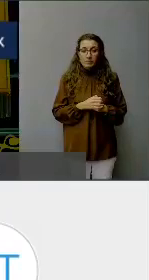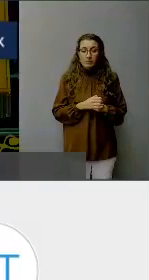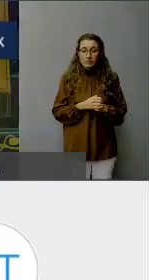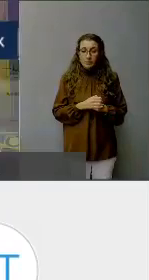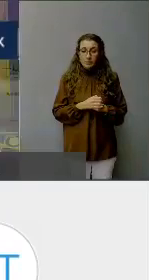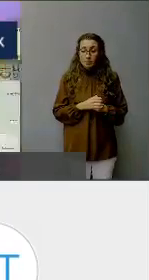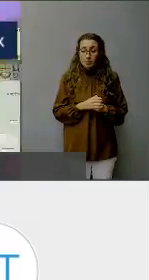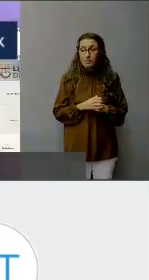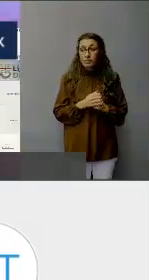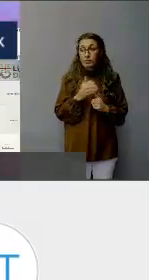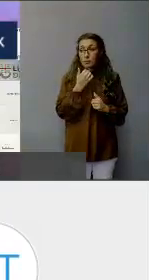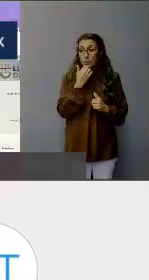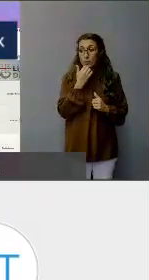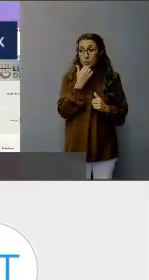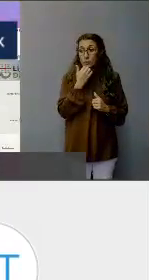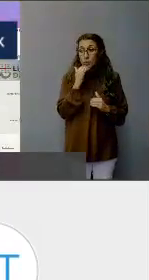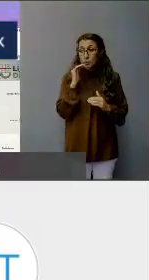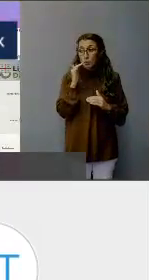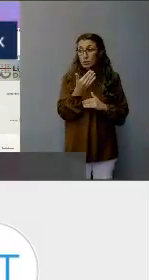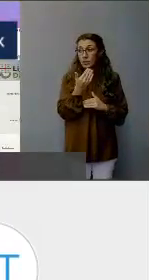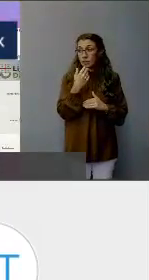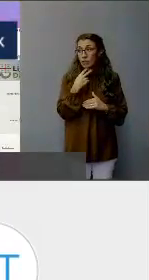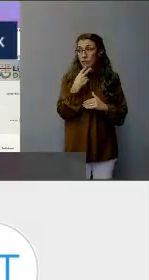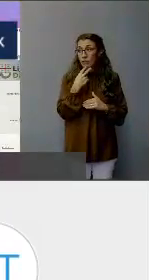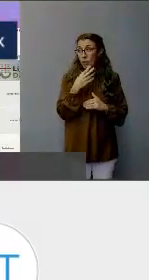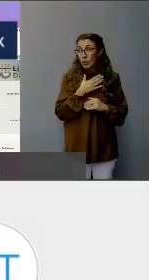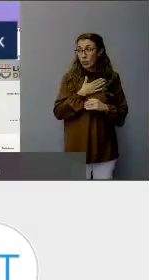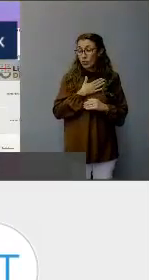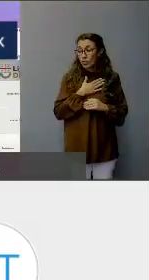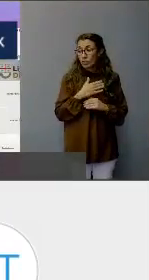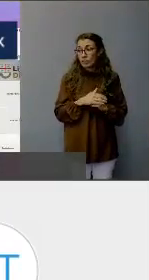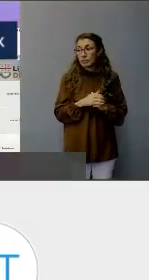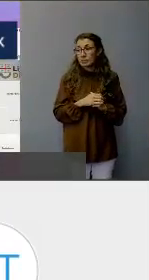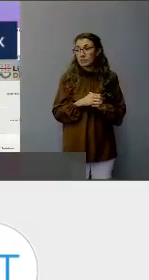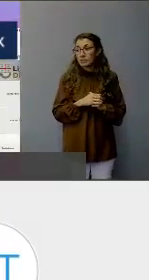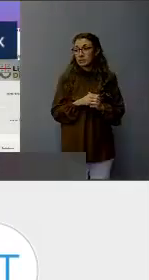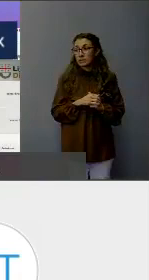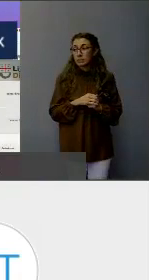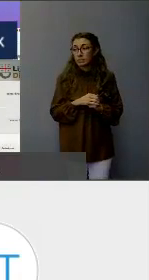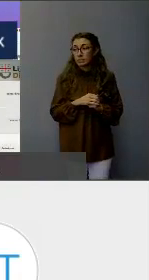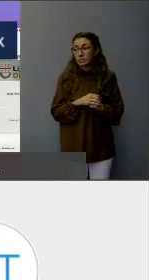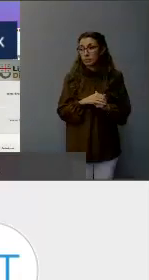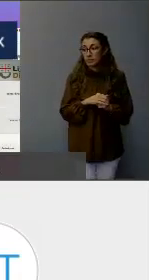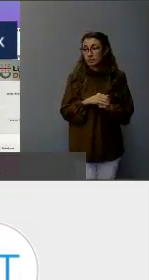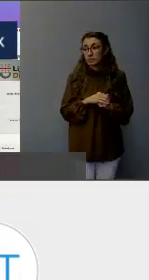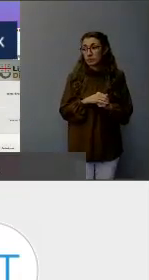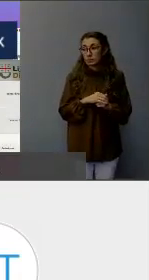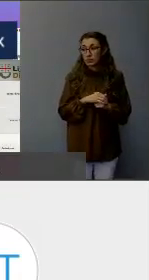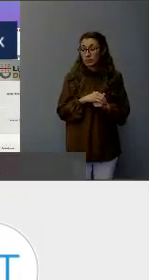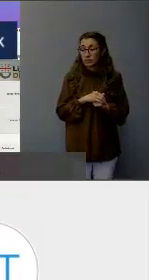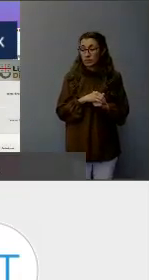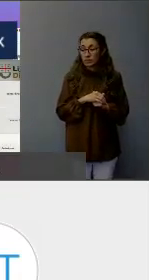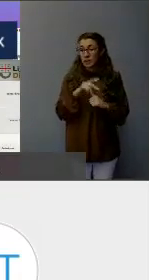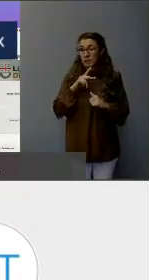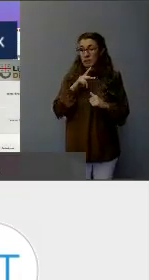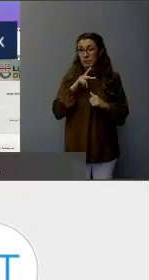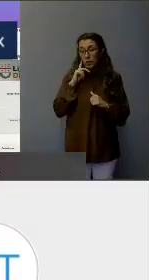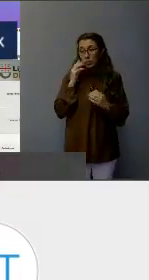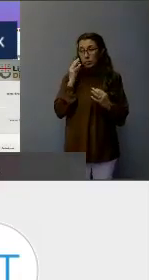mi scuso con tutti per la voce lo bello prego spero che mi sentiate